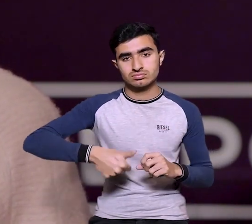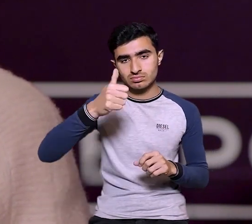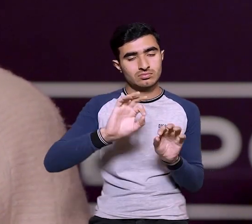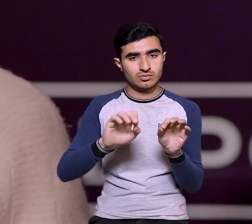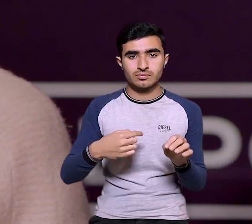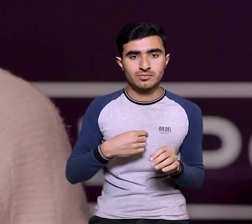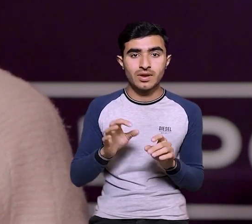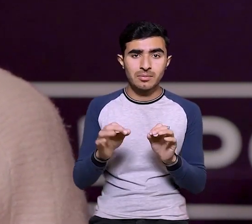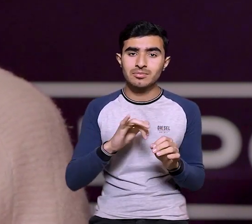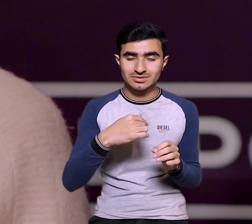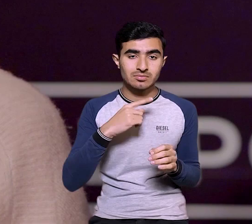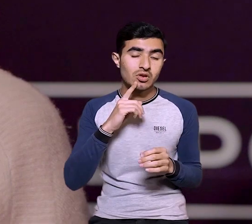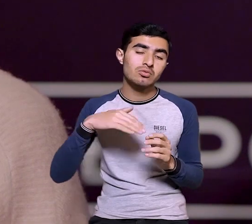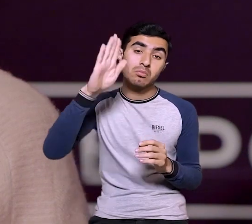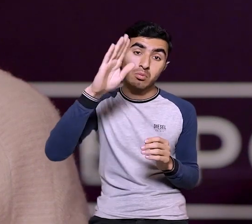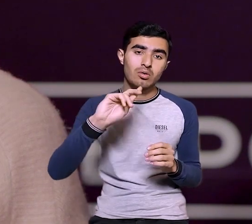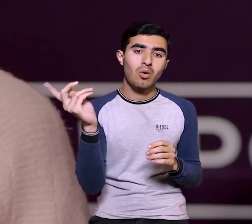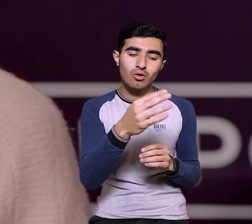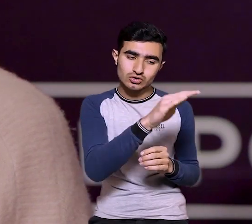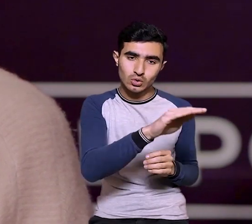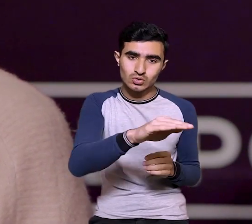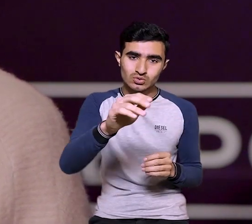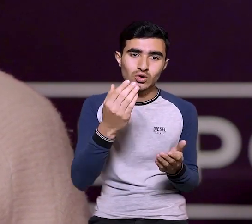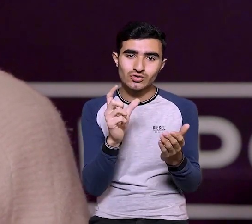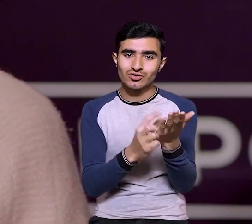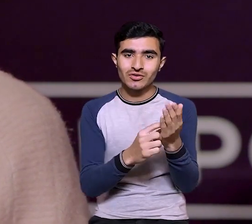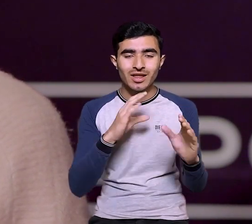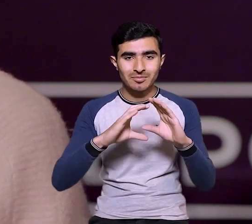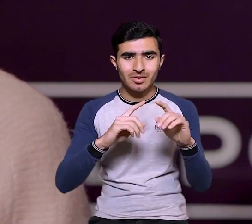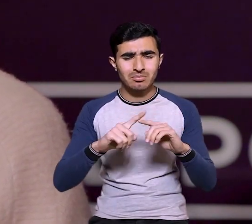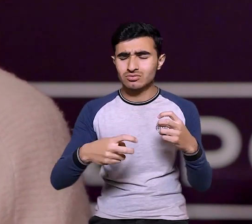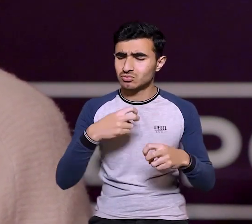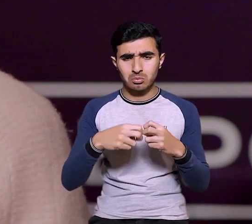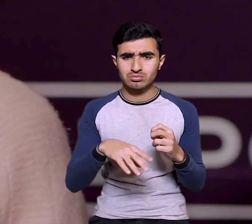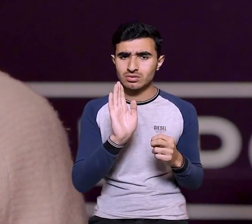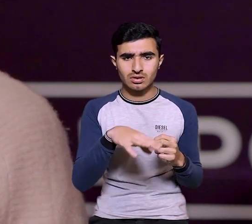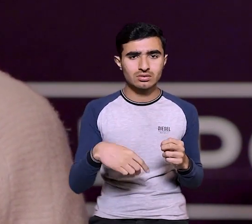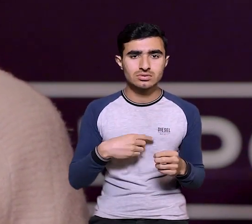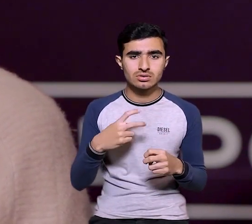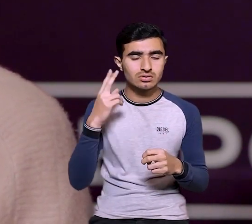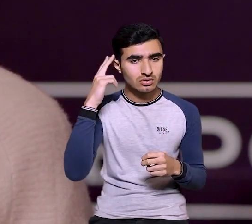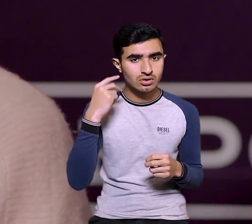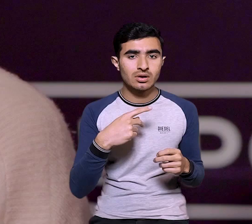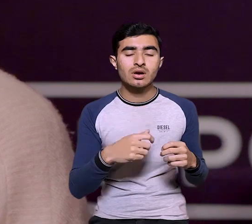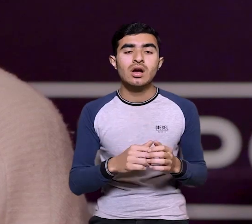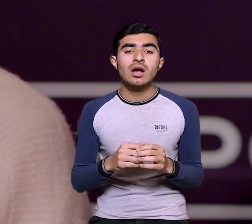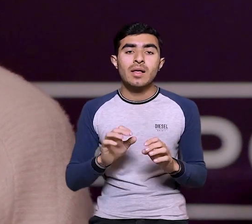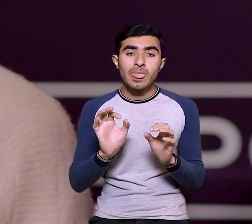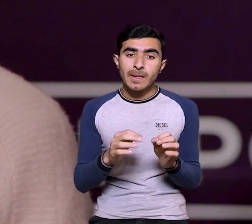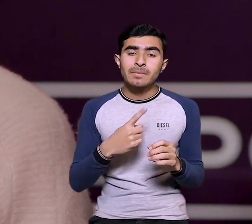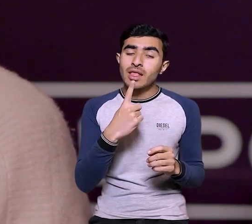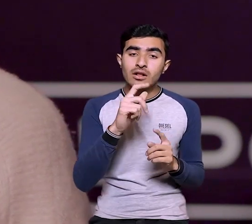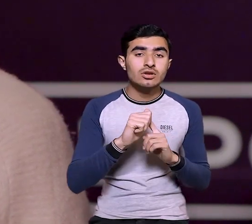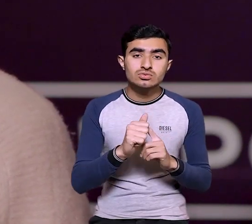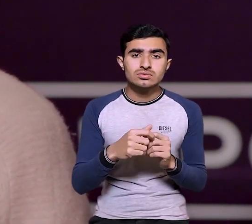you know there and some ऐसा youngsters थे and I was like you know काफ़ी एज डिफरेंस था हमारा बाकी स्टूडेंट्स, मेरा बाकी स्टूडेंट्स के